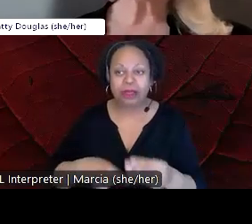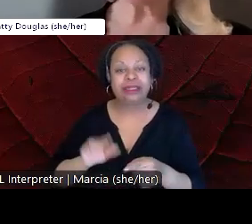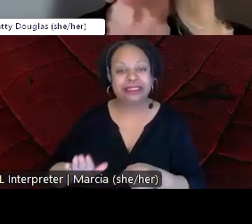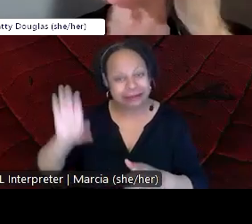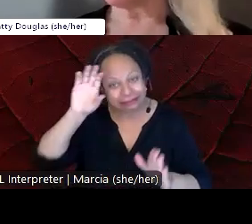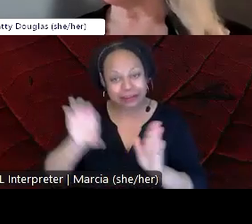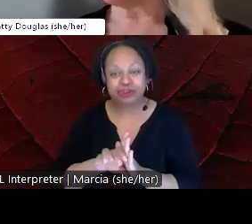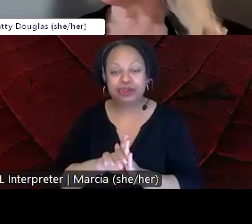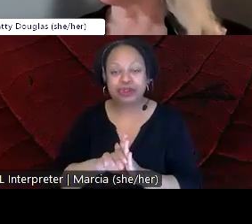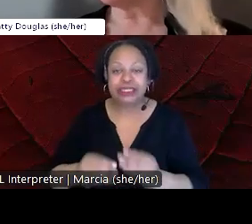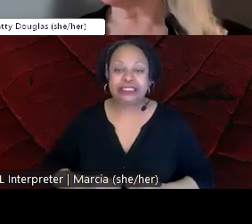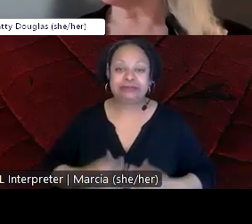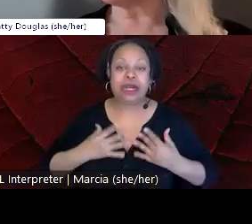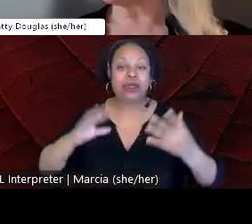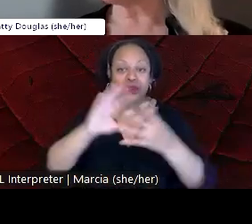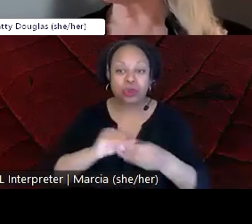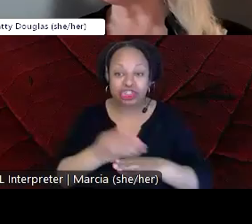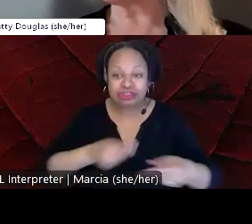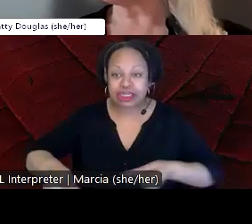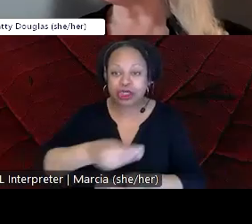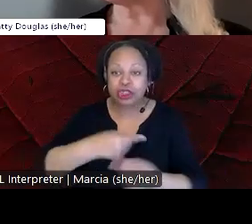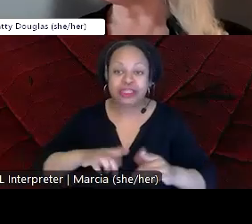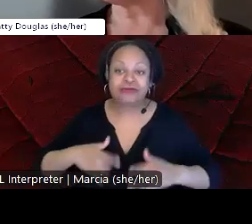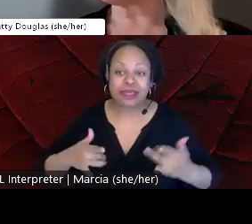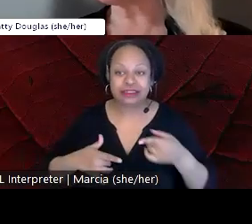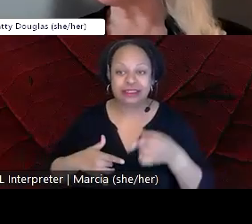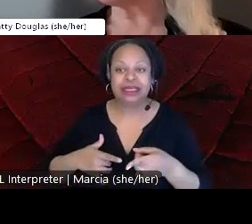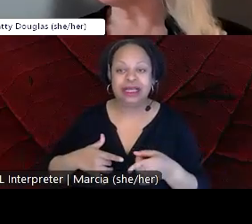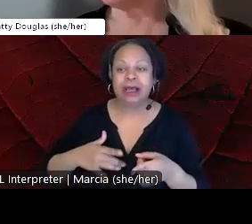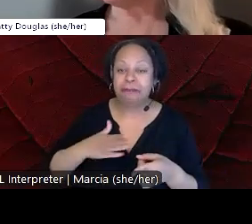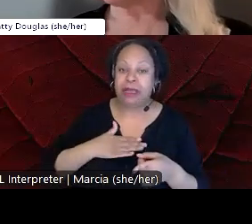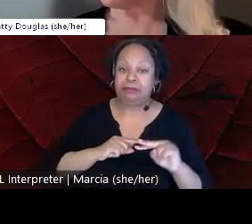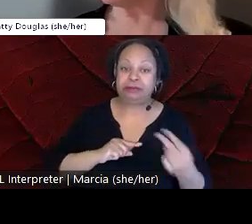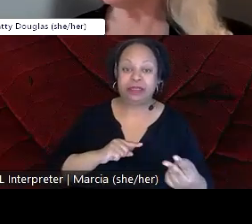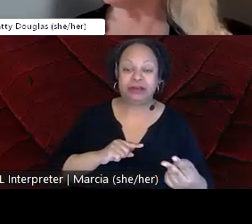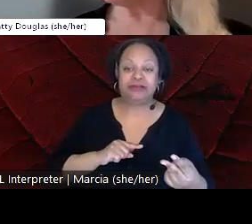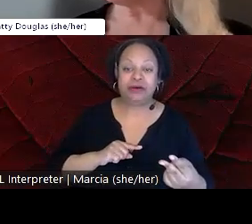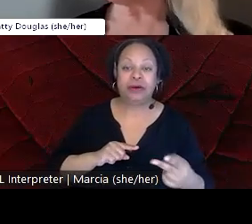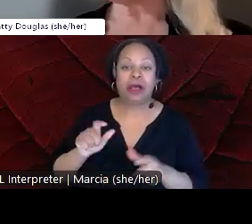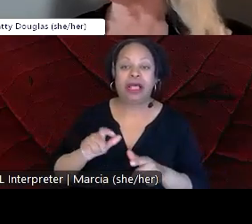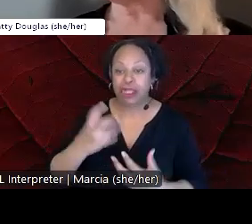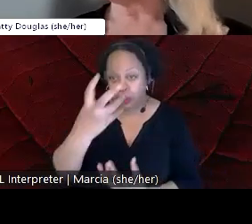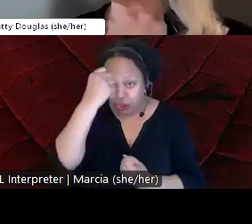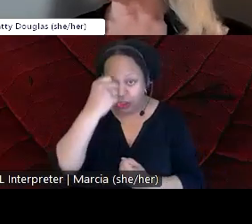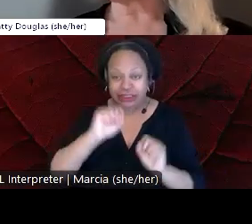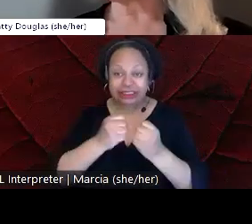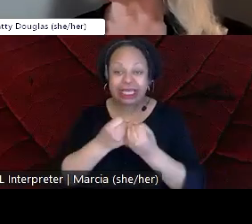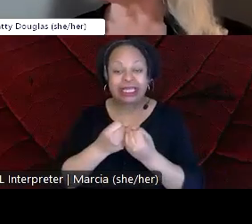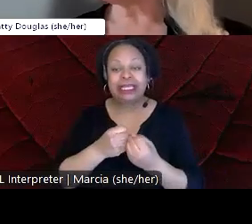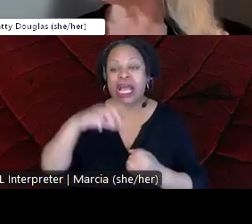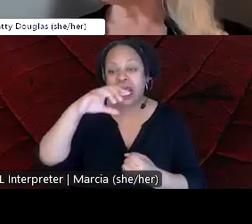de l'événement et de ma propre perspective sur ce que la société coloniale dominante considère comme étant un handicap, donc